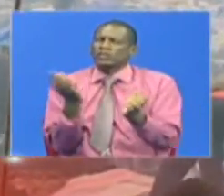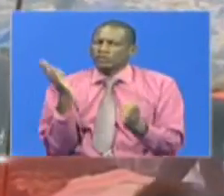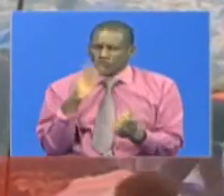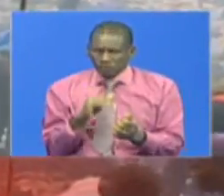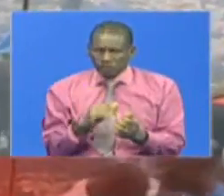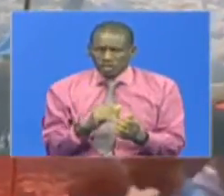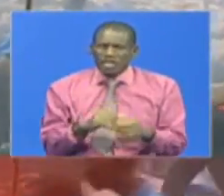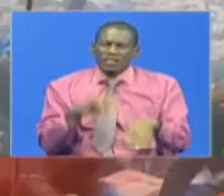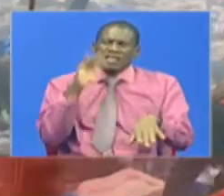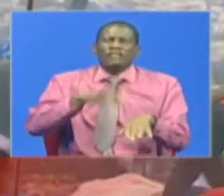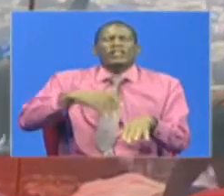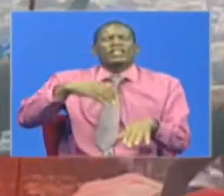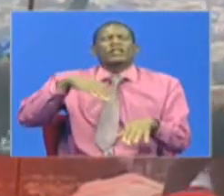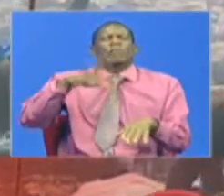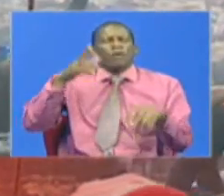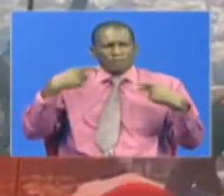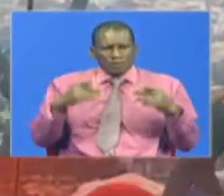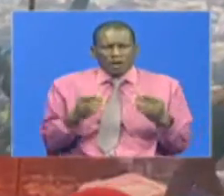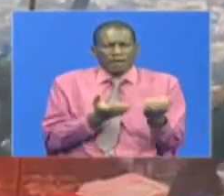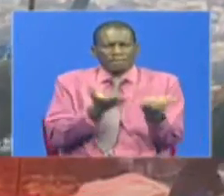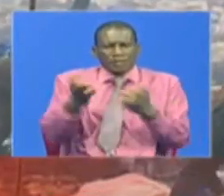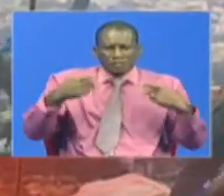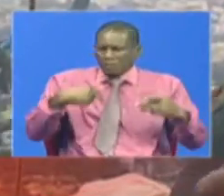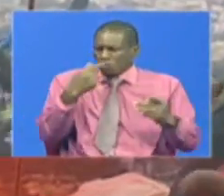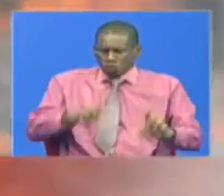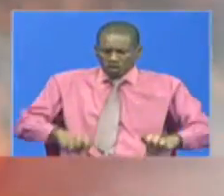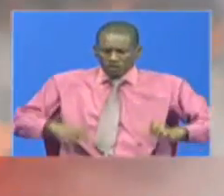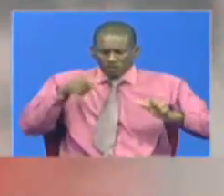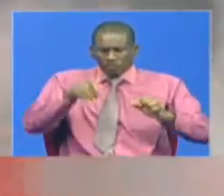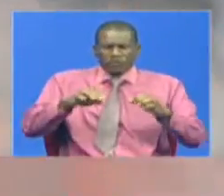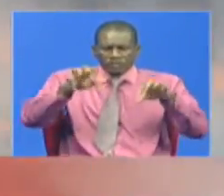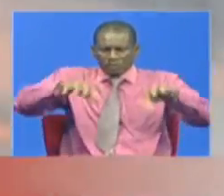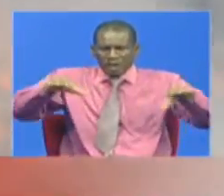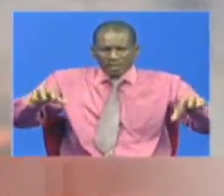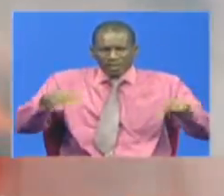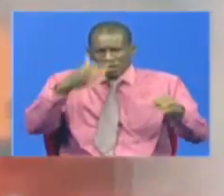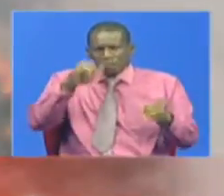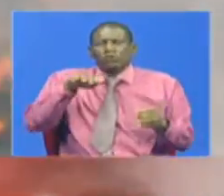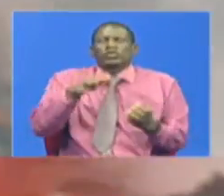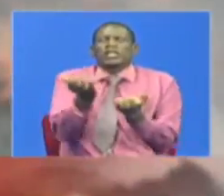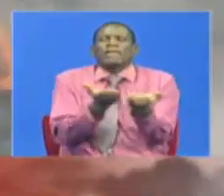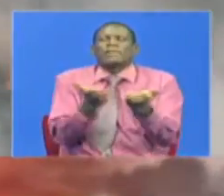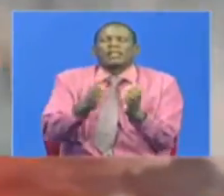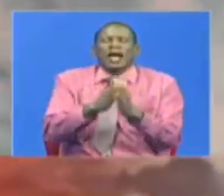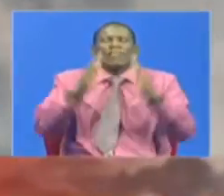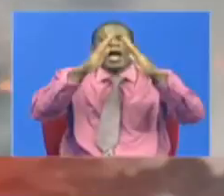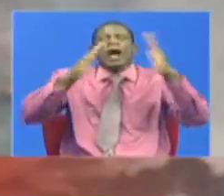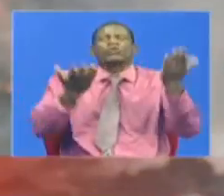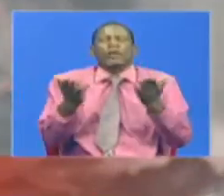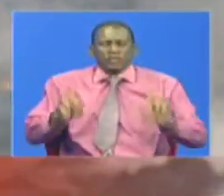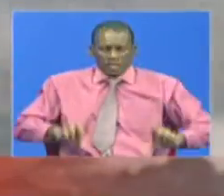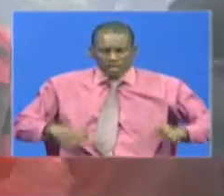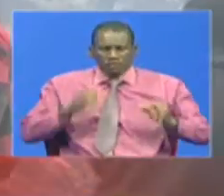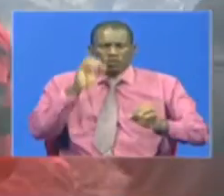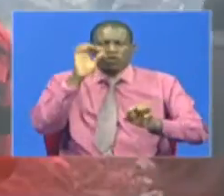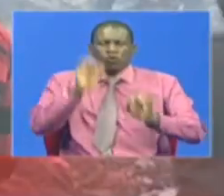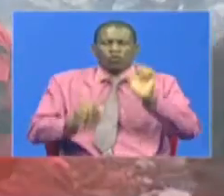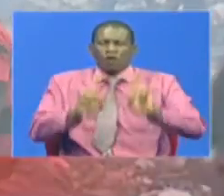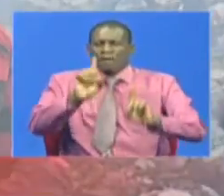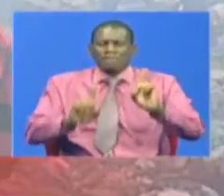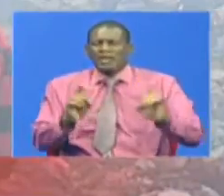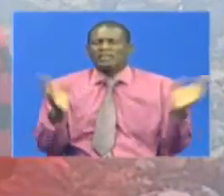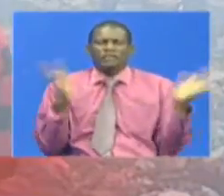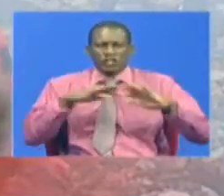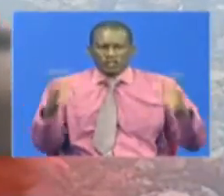Walioathirika zaidi ni wafanyibiashara wanaoishi katika soko hilo, kwani biashara zao na nyumba za makazi ziliteketea.